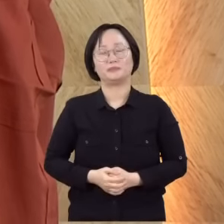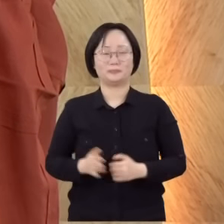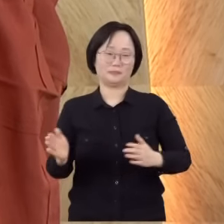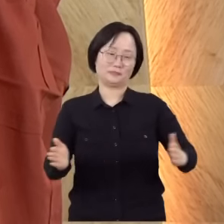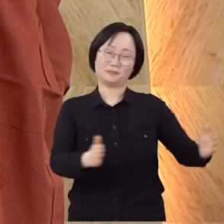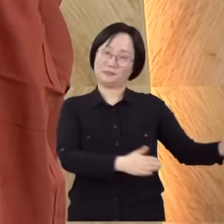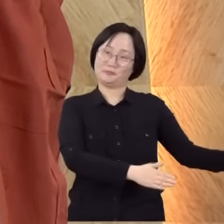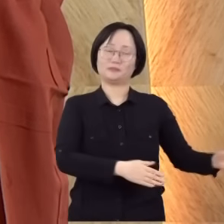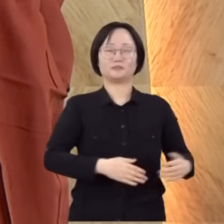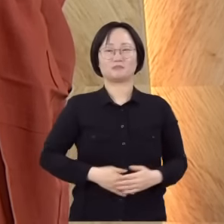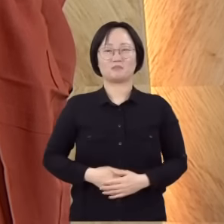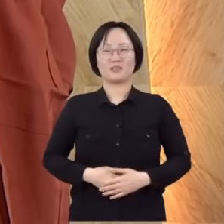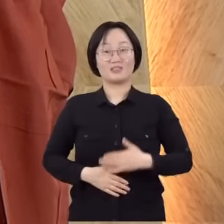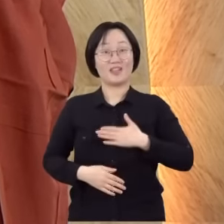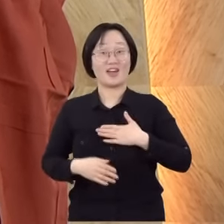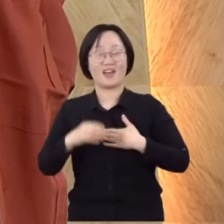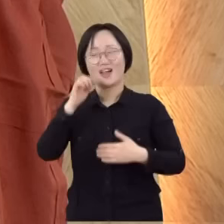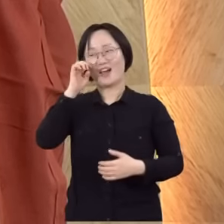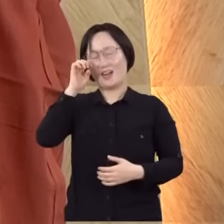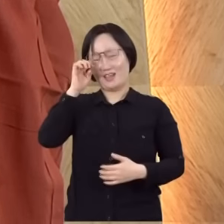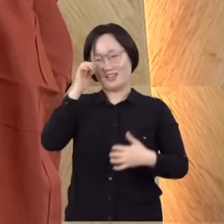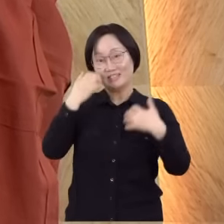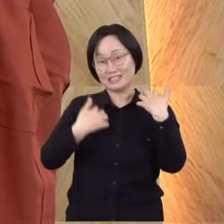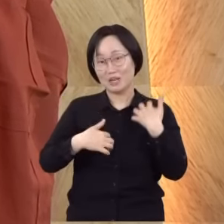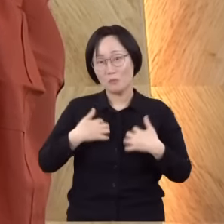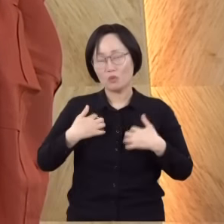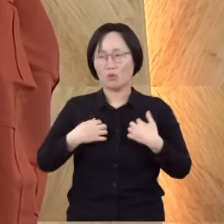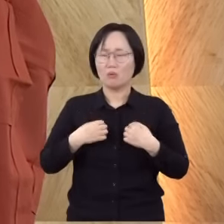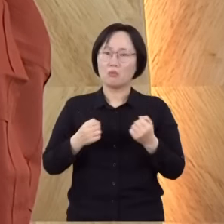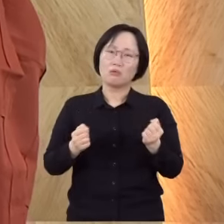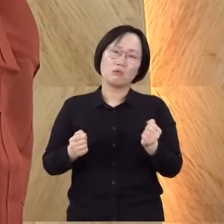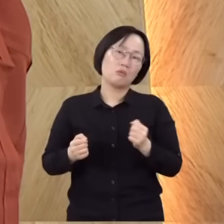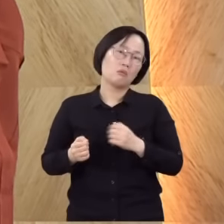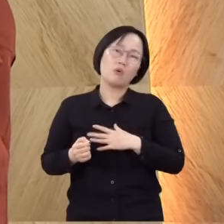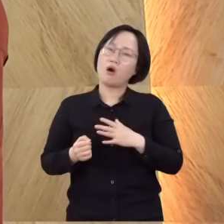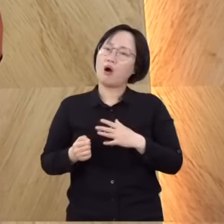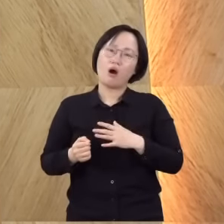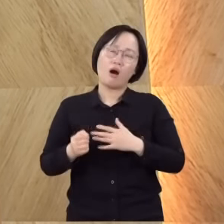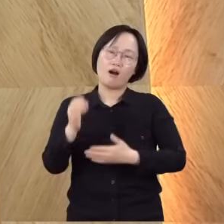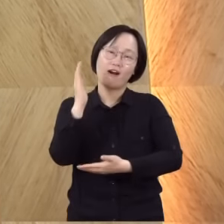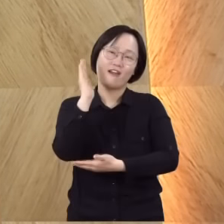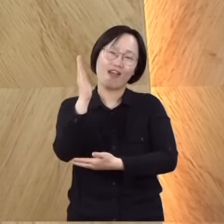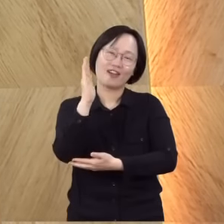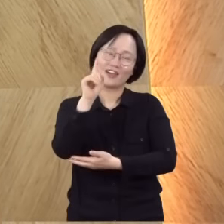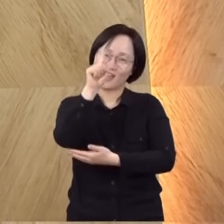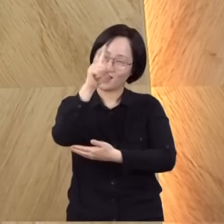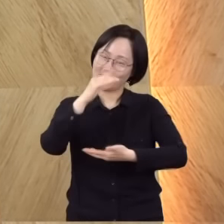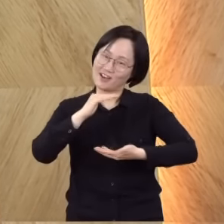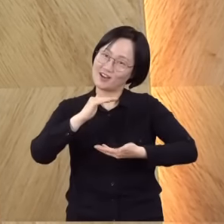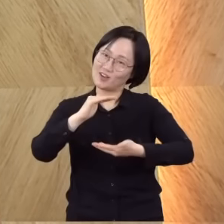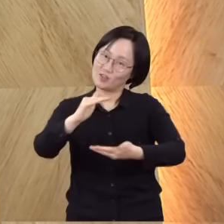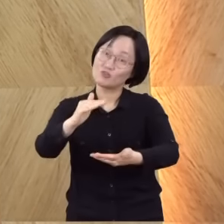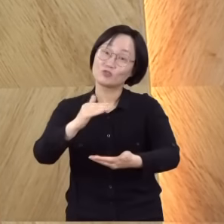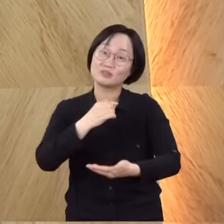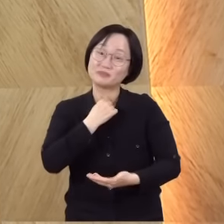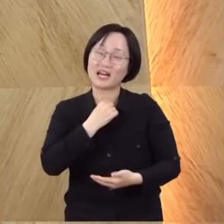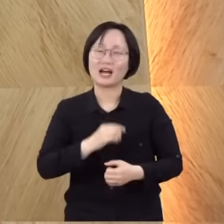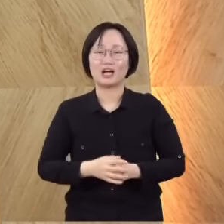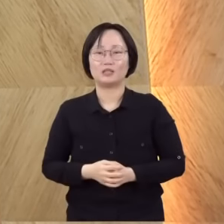재미난 이야기 놀라운 이야기를 전해 드릴까 합니다 우리 불교